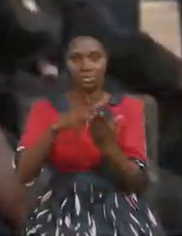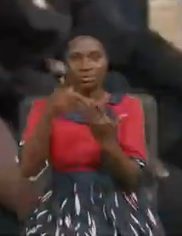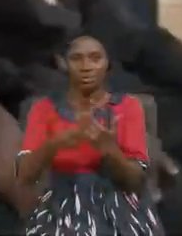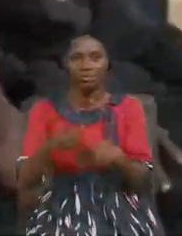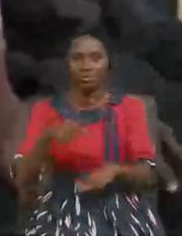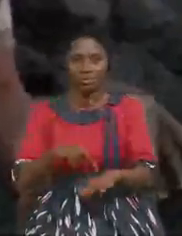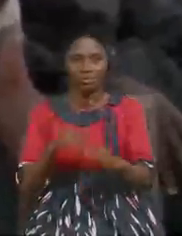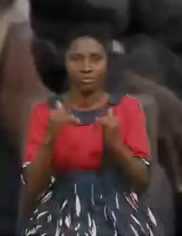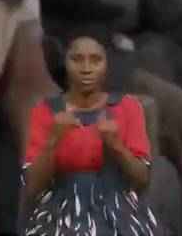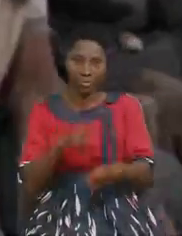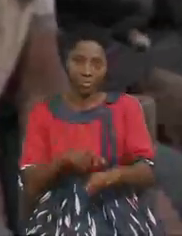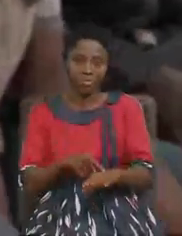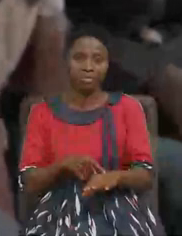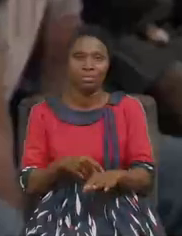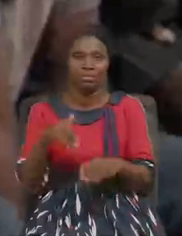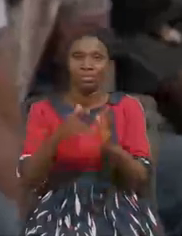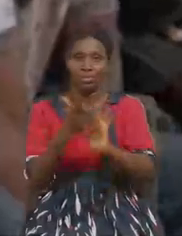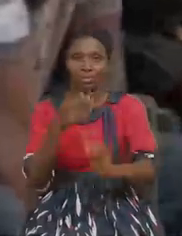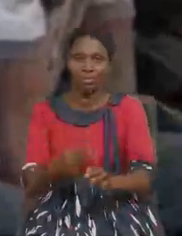de Jésus.